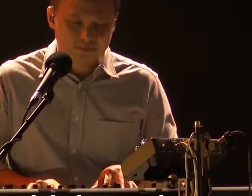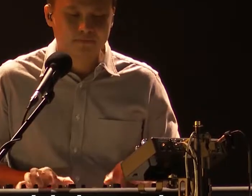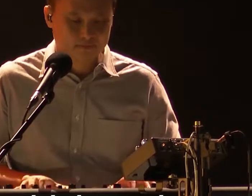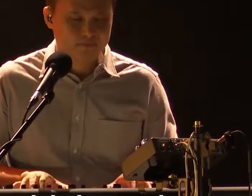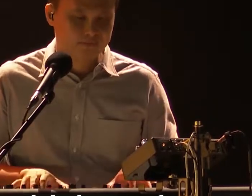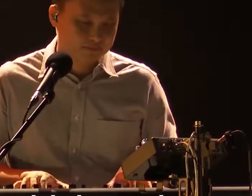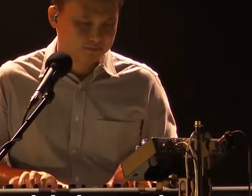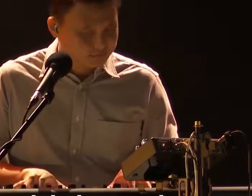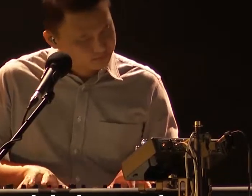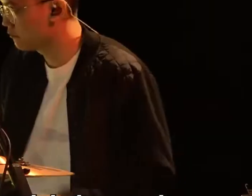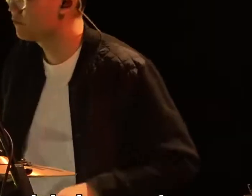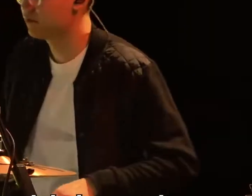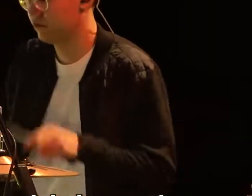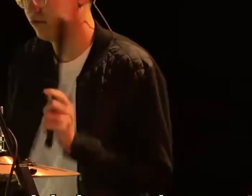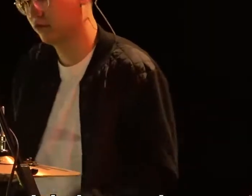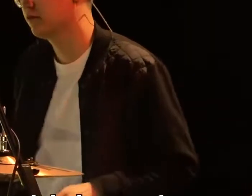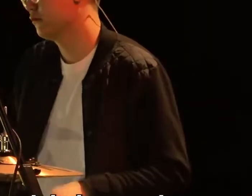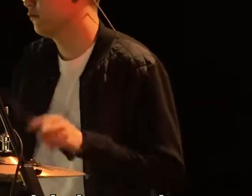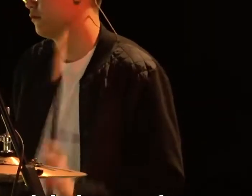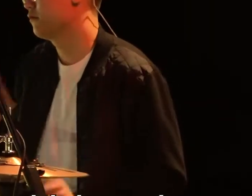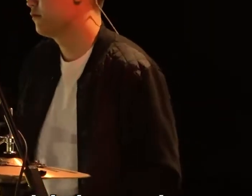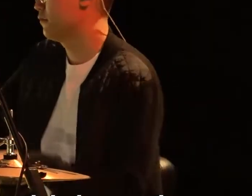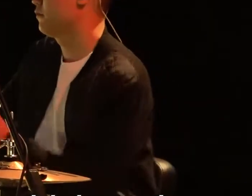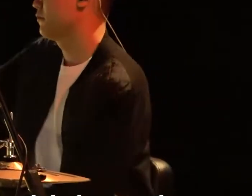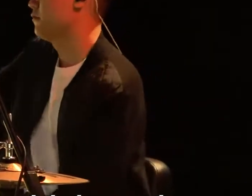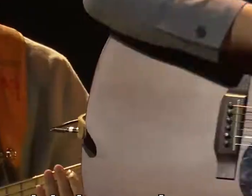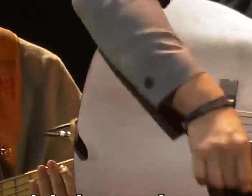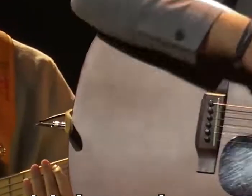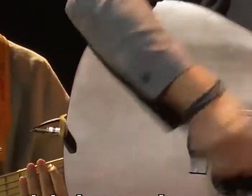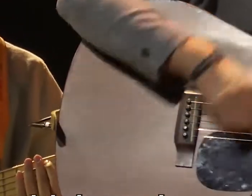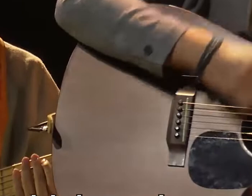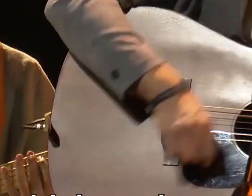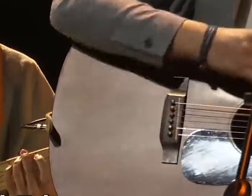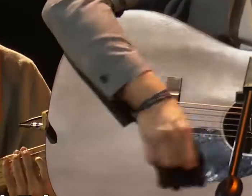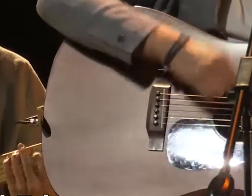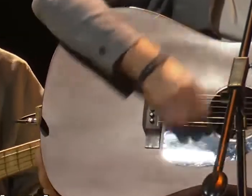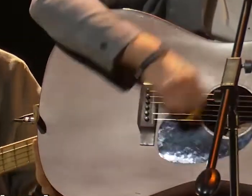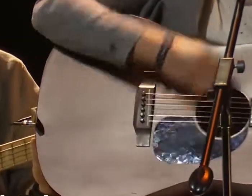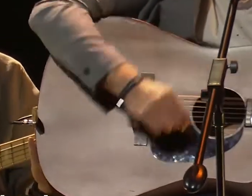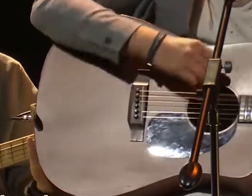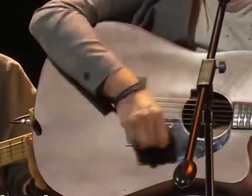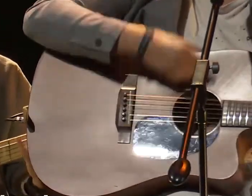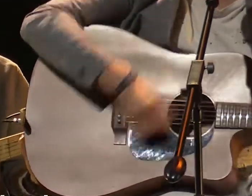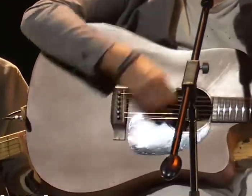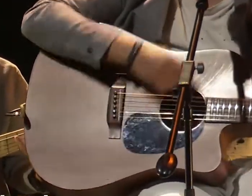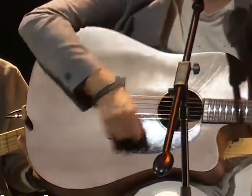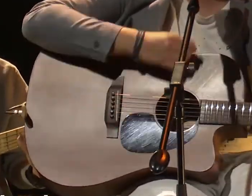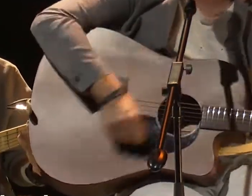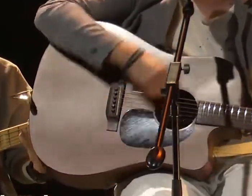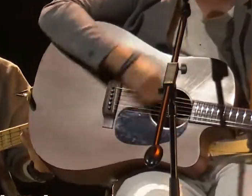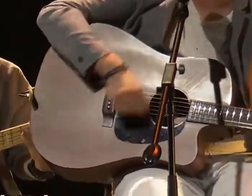baru. Karena kasih-Mu ku akan selalu berserah. Hey,